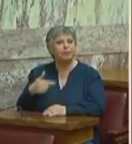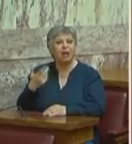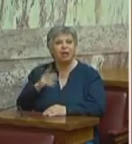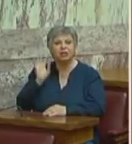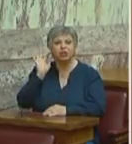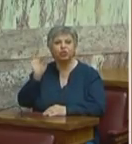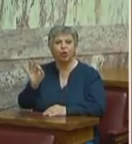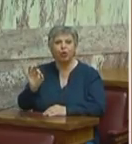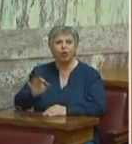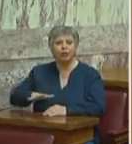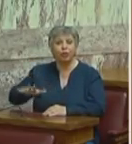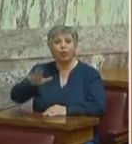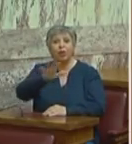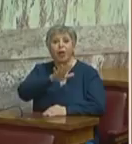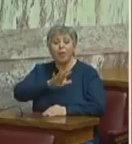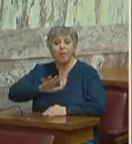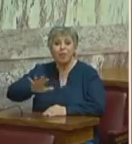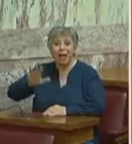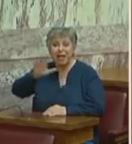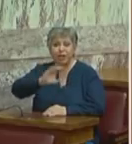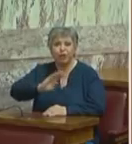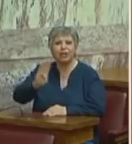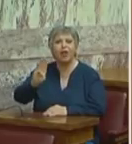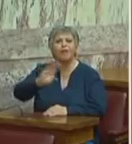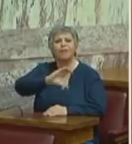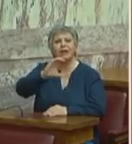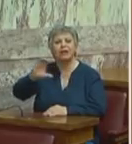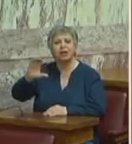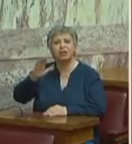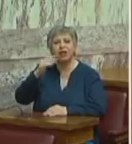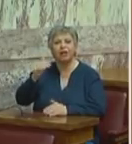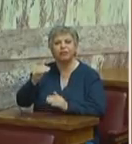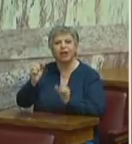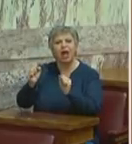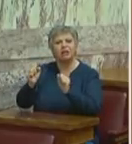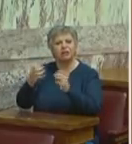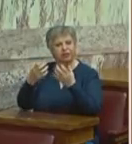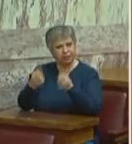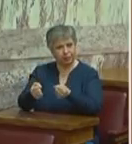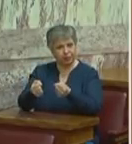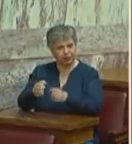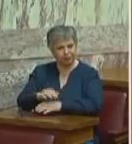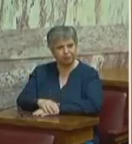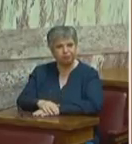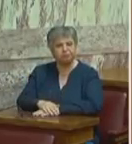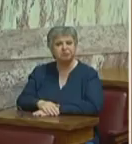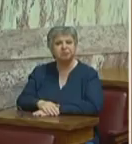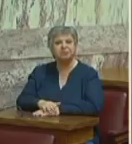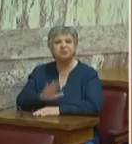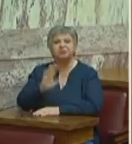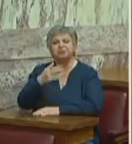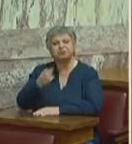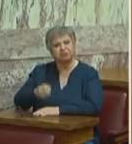στην ευρύτερη περιοχή της Βαλκανικής. Έχω την αίσθηση ότι, και είναι αίσθηση κοινή σε